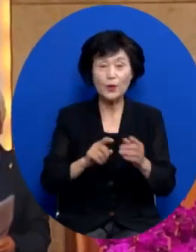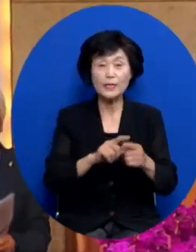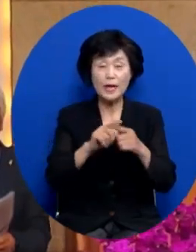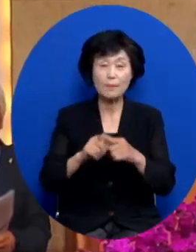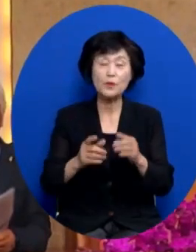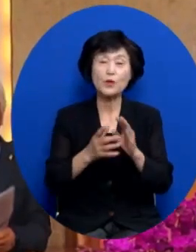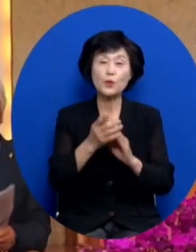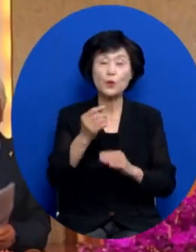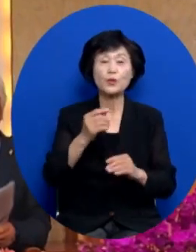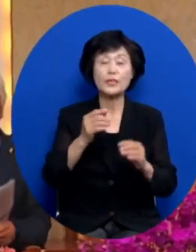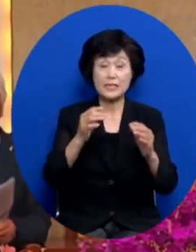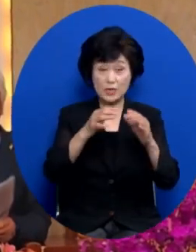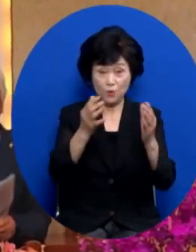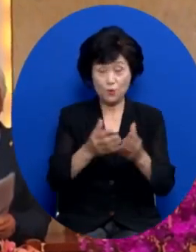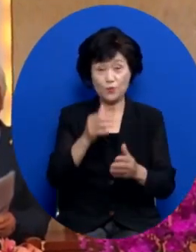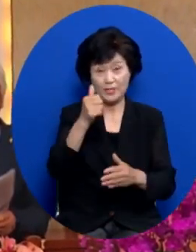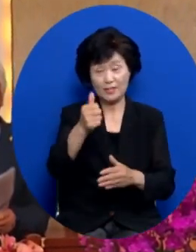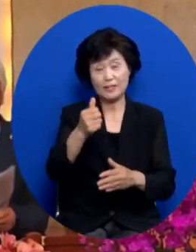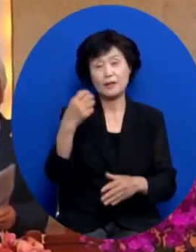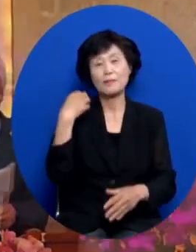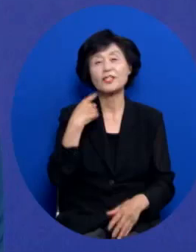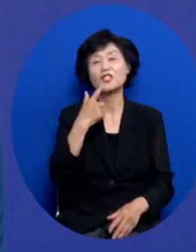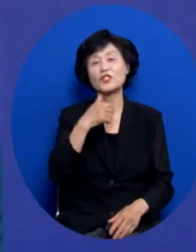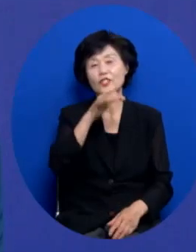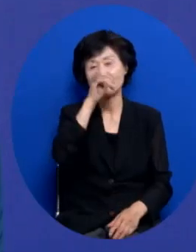통일국 국장 등을 역임한 바 있습니다.